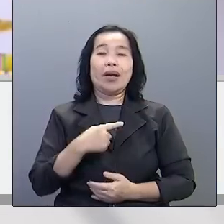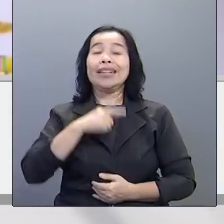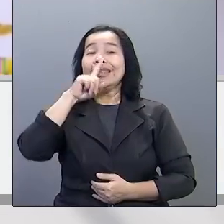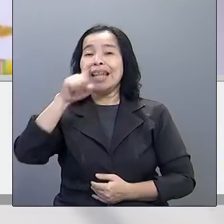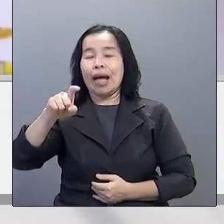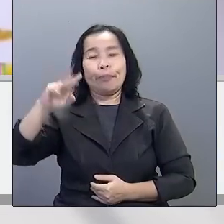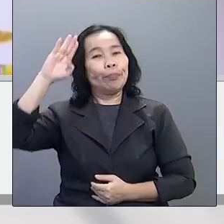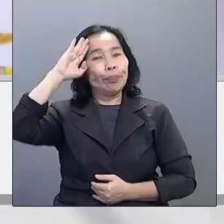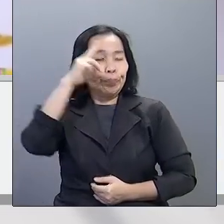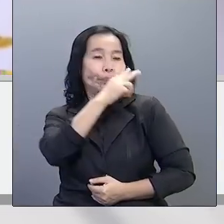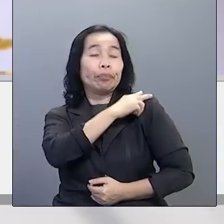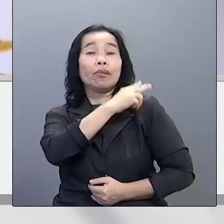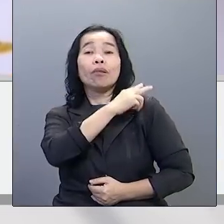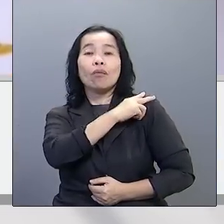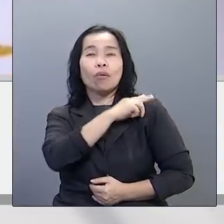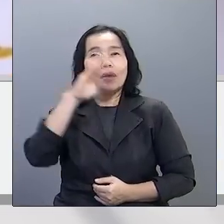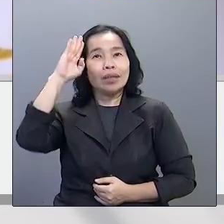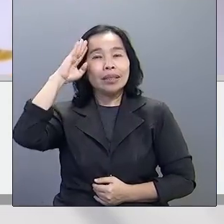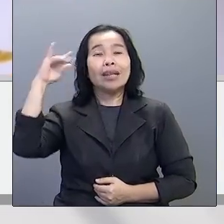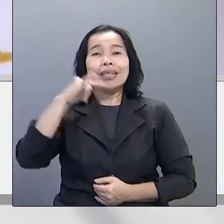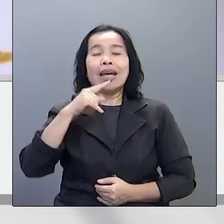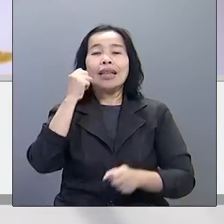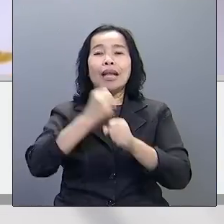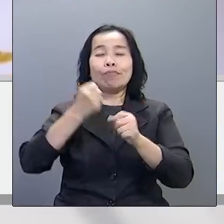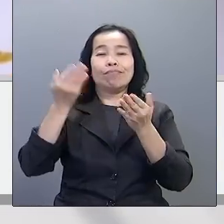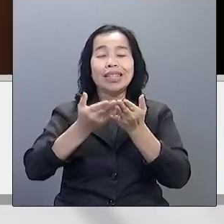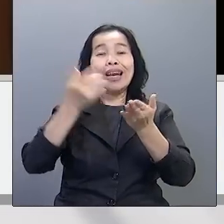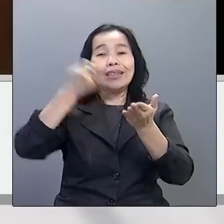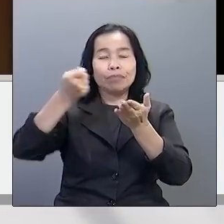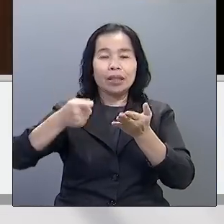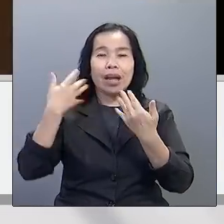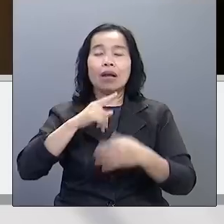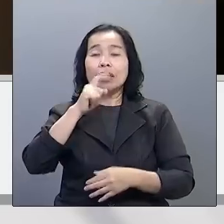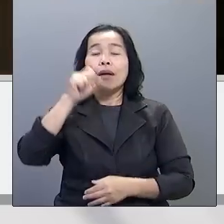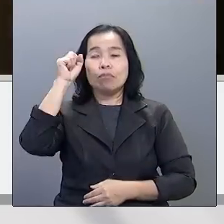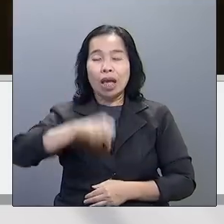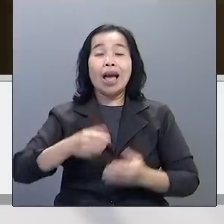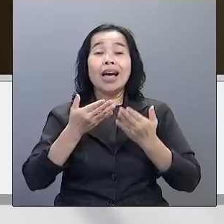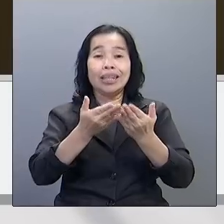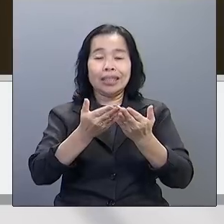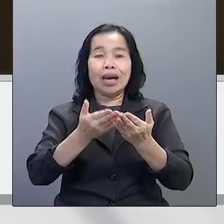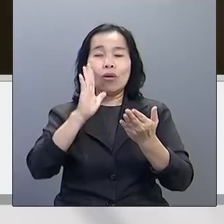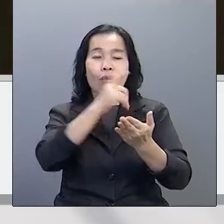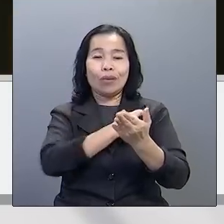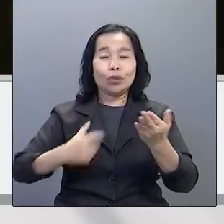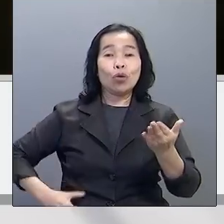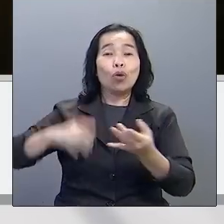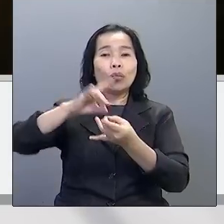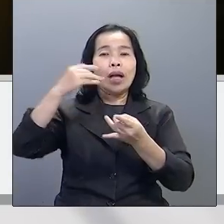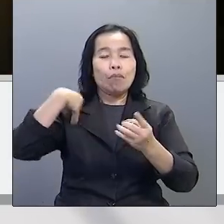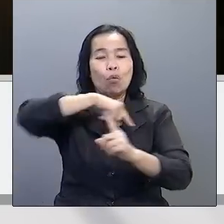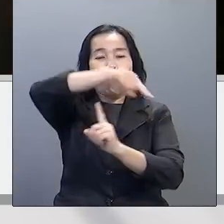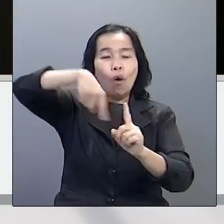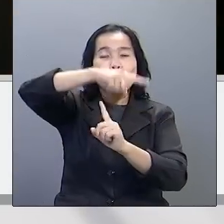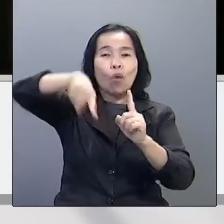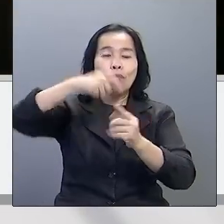ศักดิ์บุตรนาคค่ะเป็นเจ้ากรมอู่ทหารเรือยืนยันว่าเรือหลวงสุโขทัยมีวงรอบของการซ่อมบำรุงห